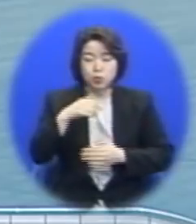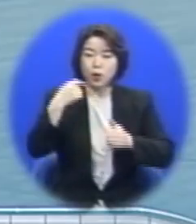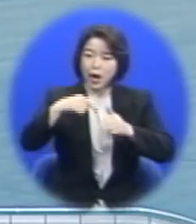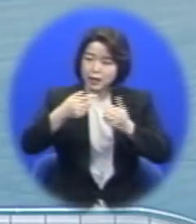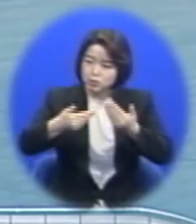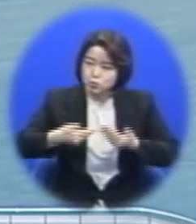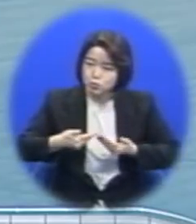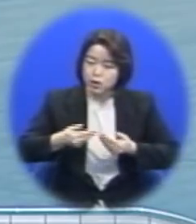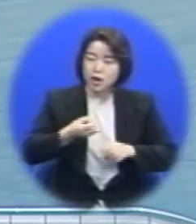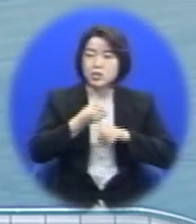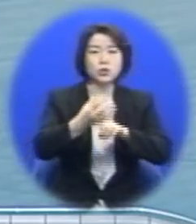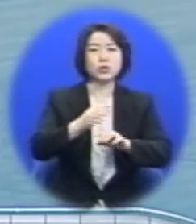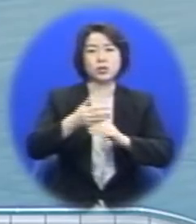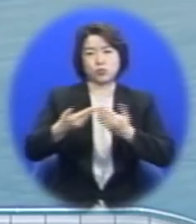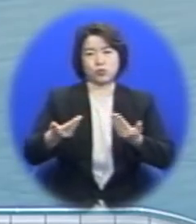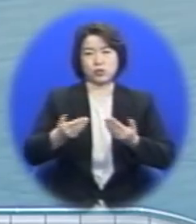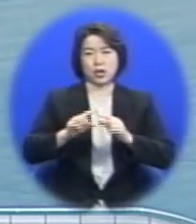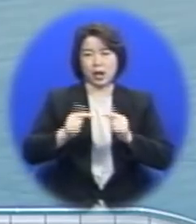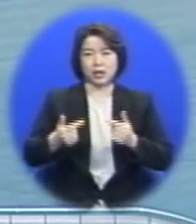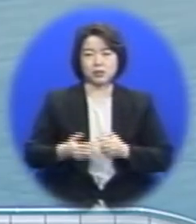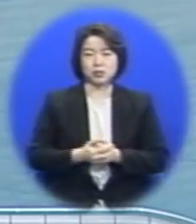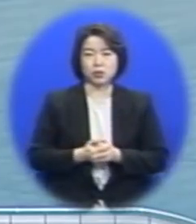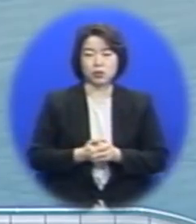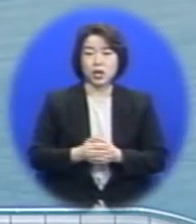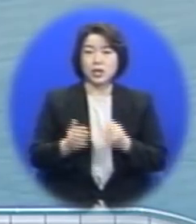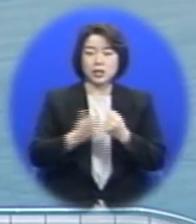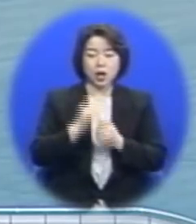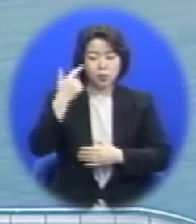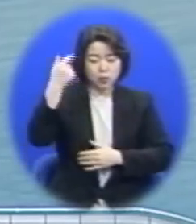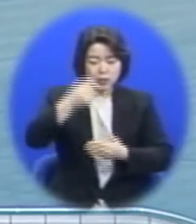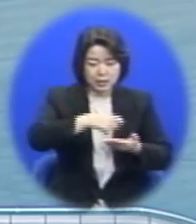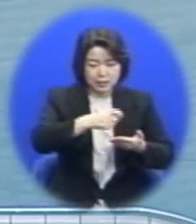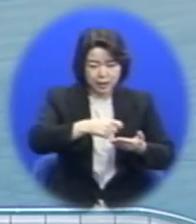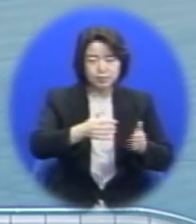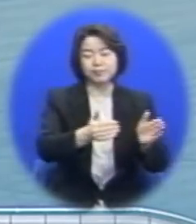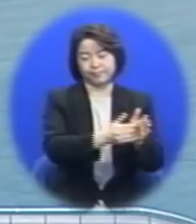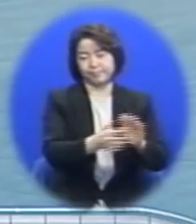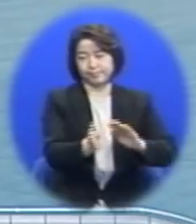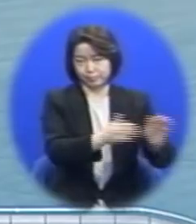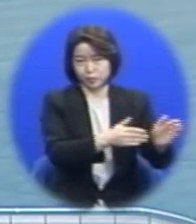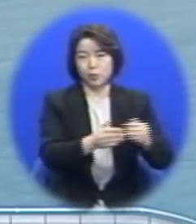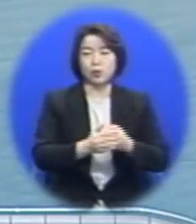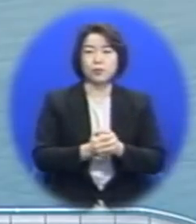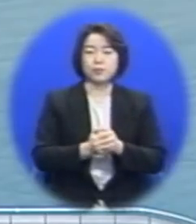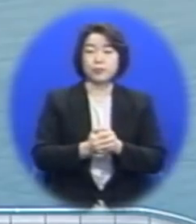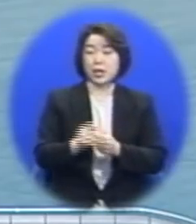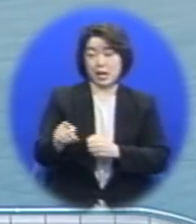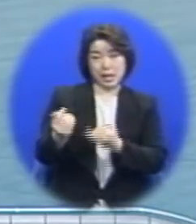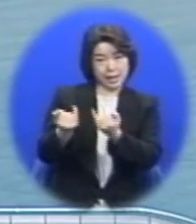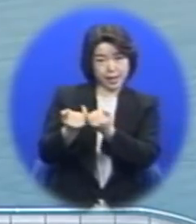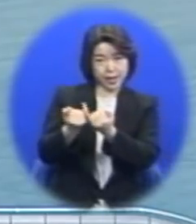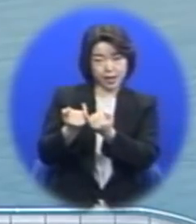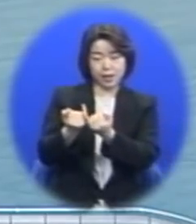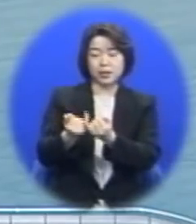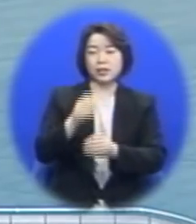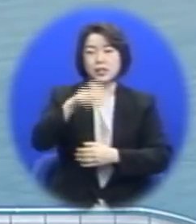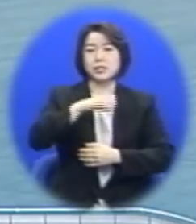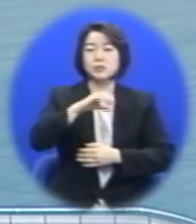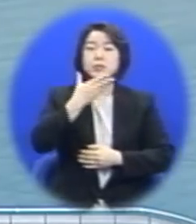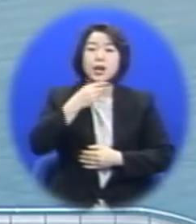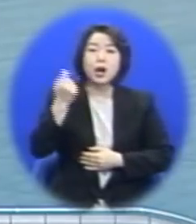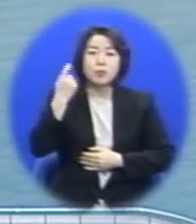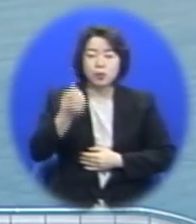겁니다. 그래서 목사님이 사인을 하다가 말고 그 여인에게 십자가의 복음을